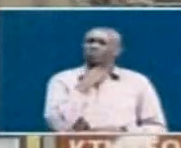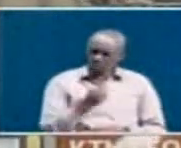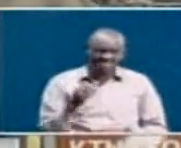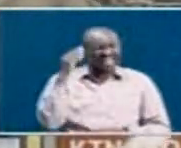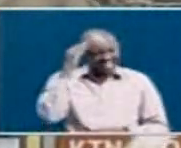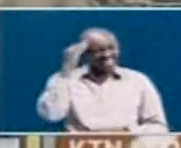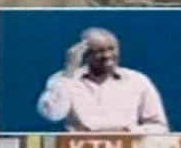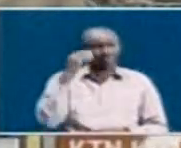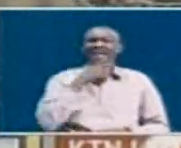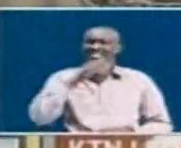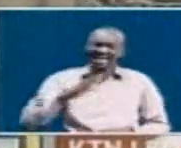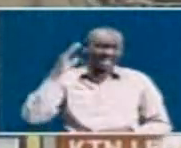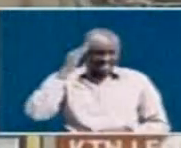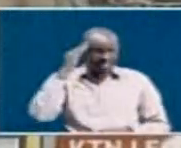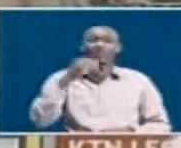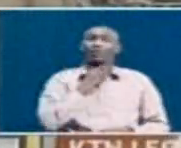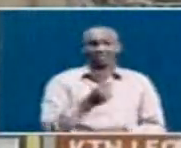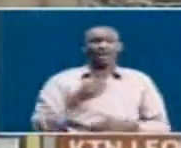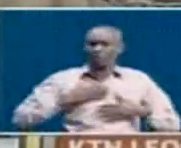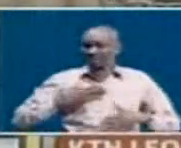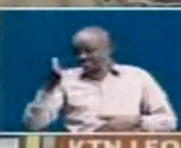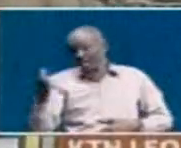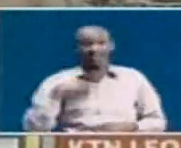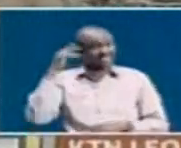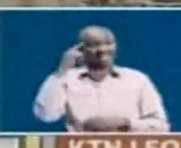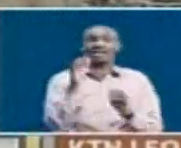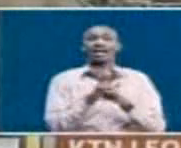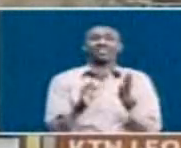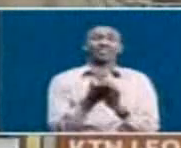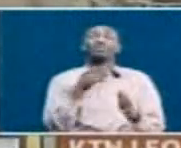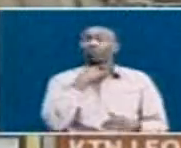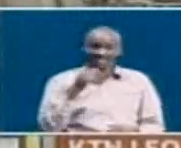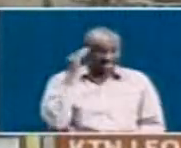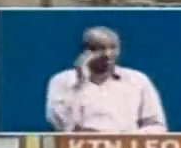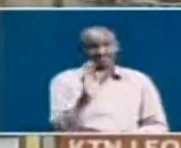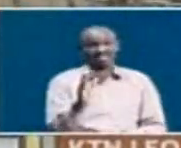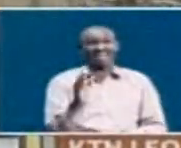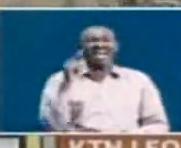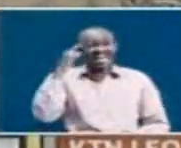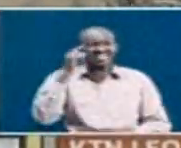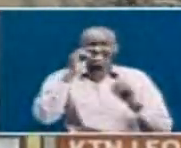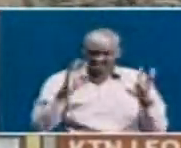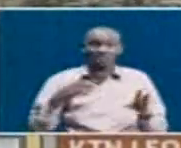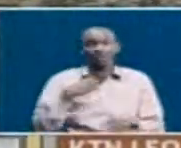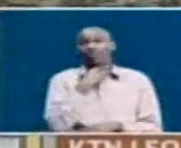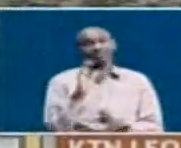Nataka kichwa. Kichwa ndio mnataka peke yake. Hakuna kitu kingine. Hakuna kitu ya kichwa ndio